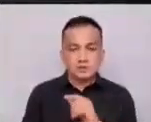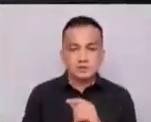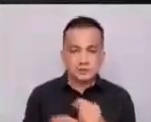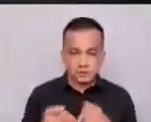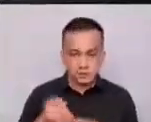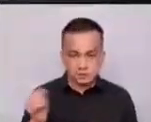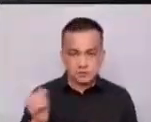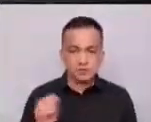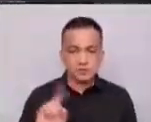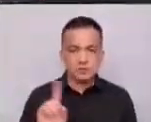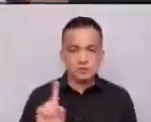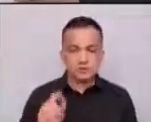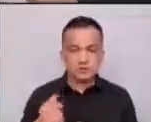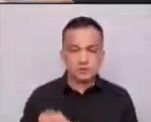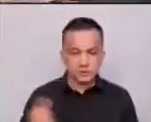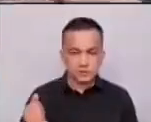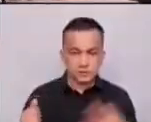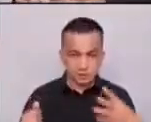invitation have you accepted?